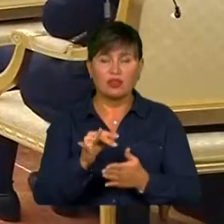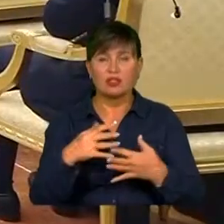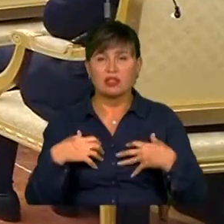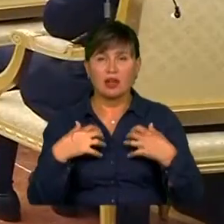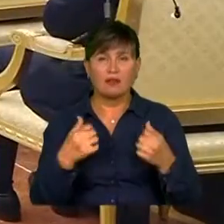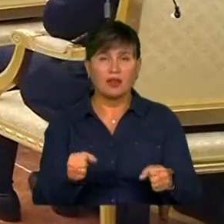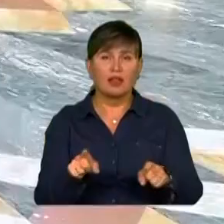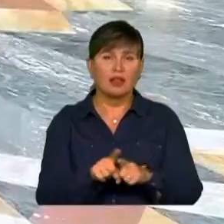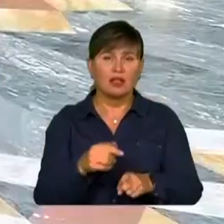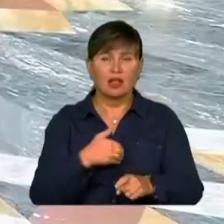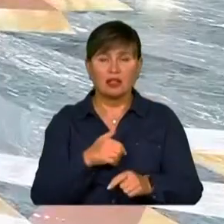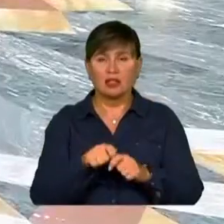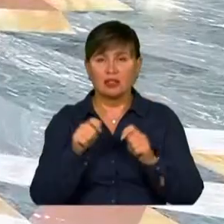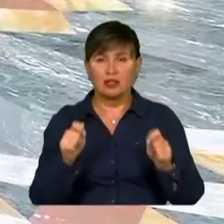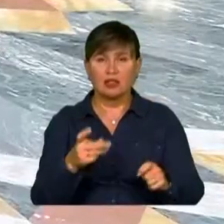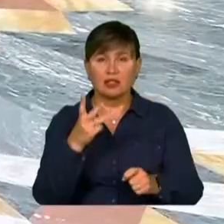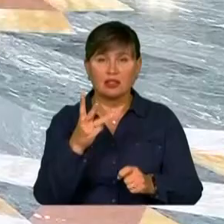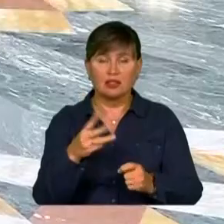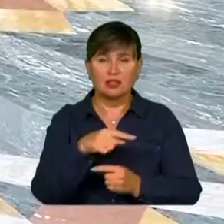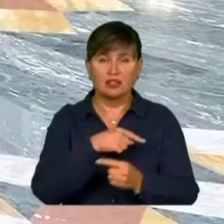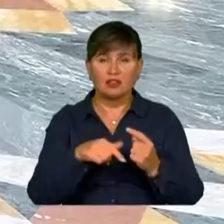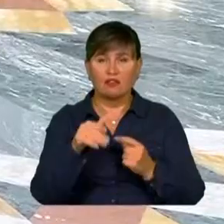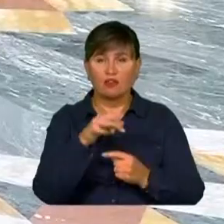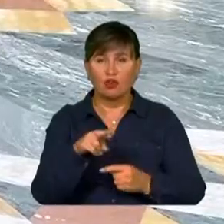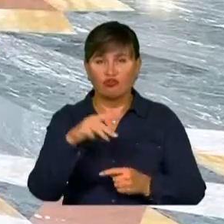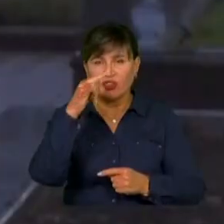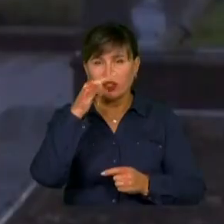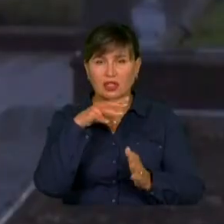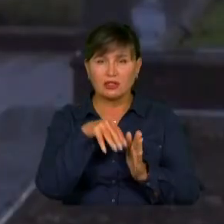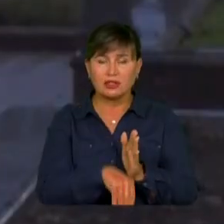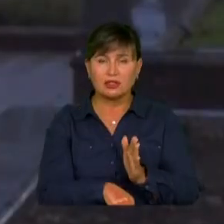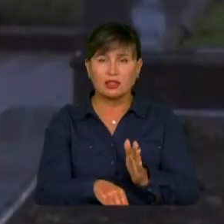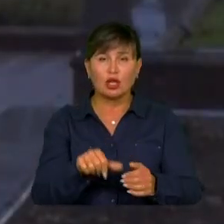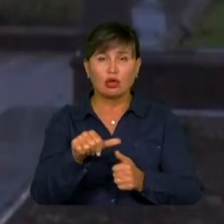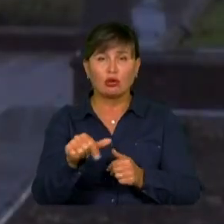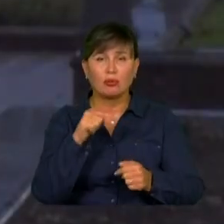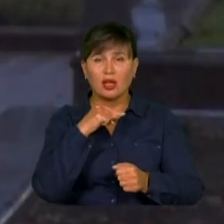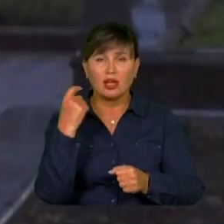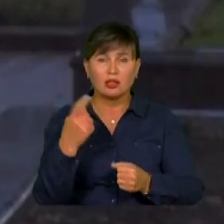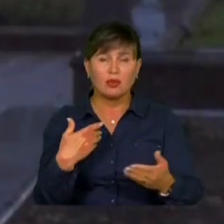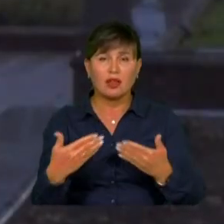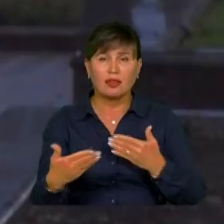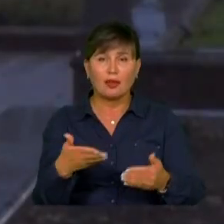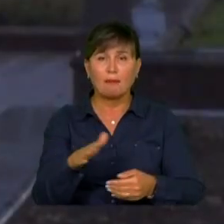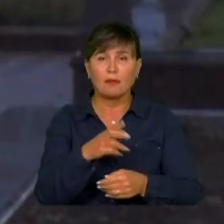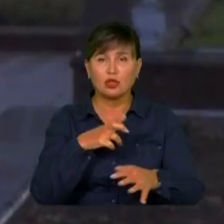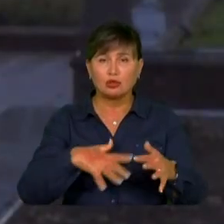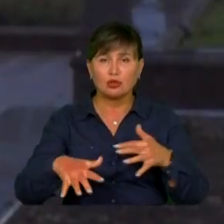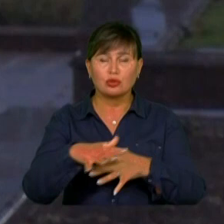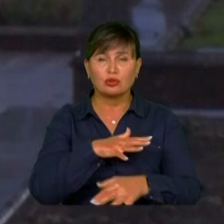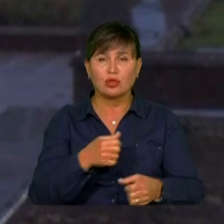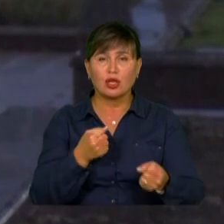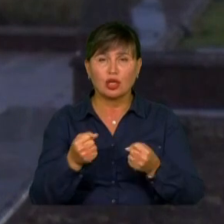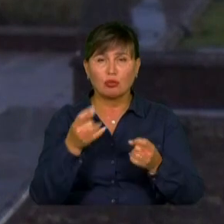а также намерено создать 3 инвестиционных фонда в Казахстане. Помимо экономических отношений между странами, крепнут